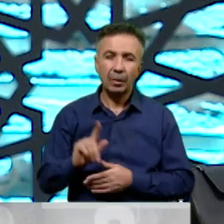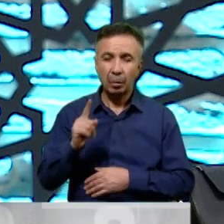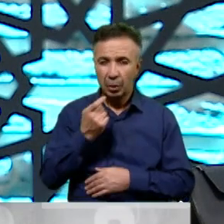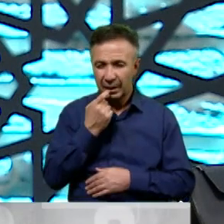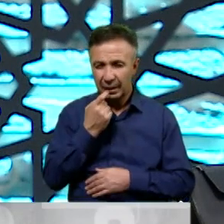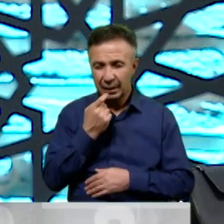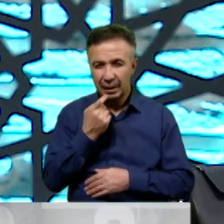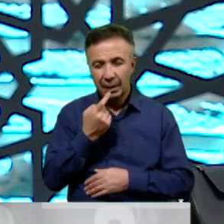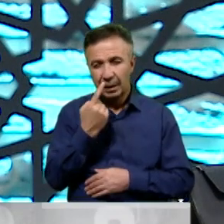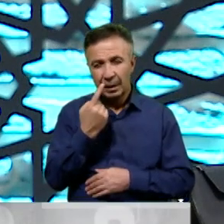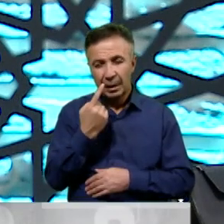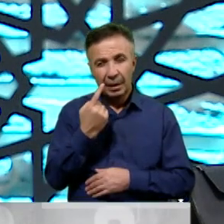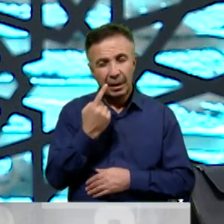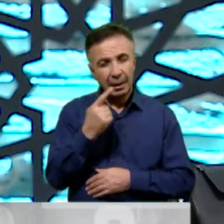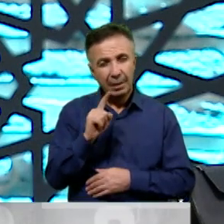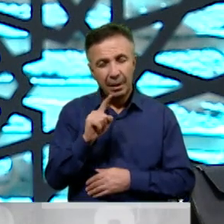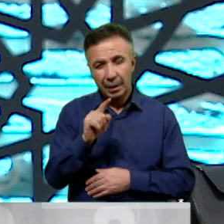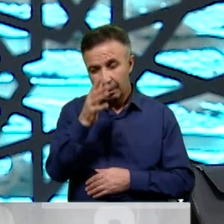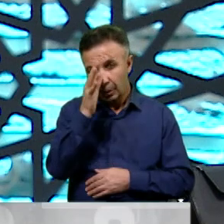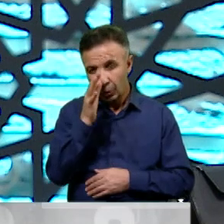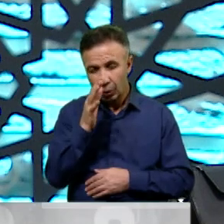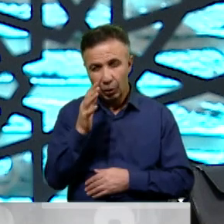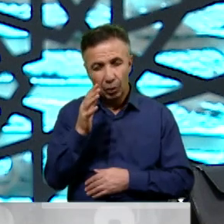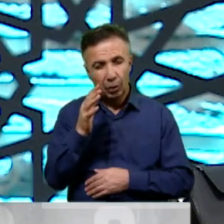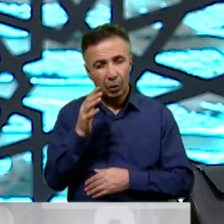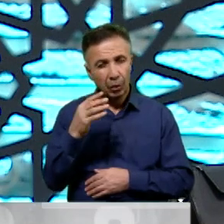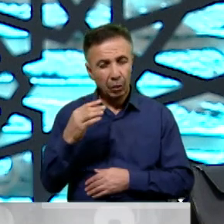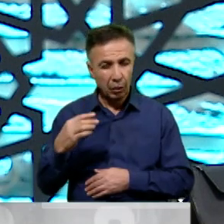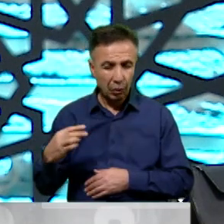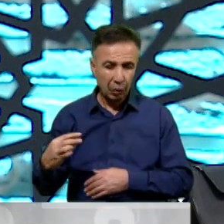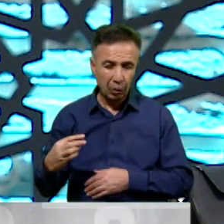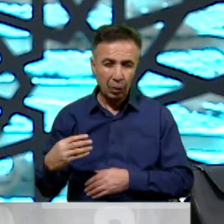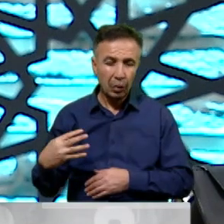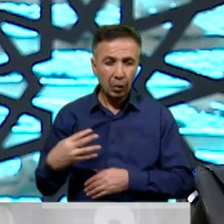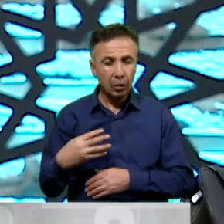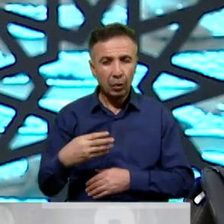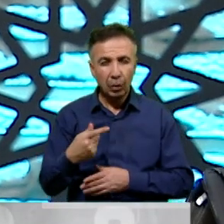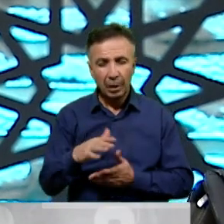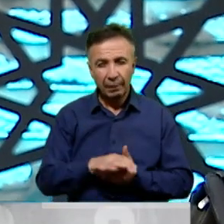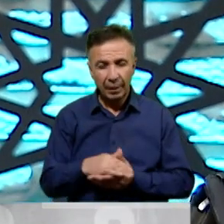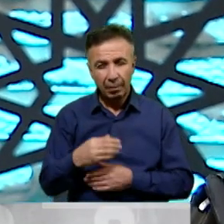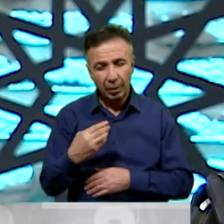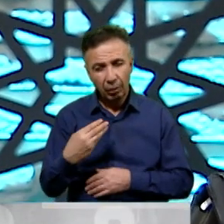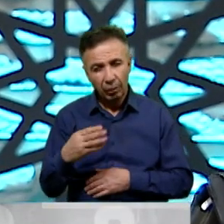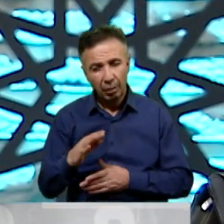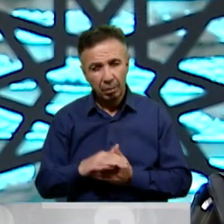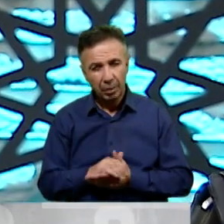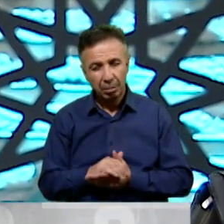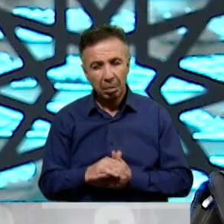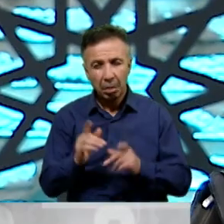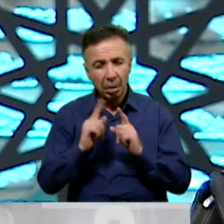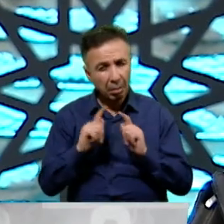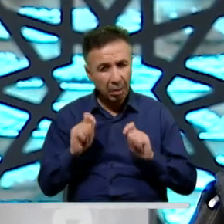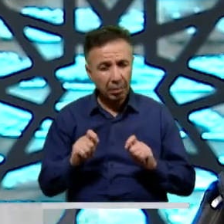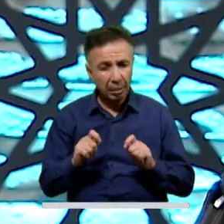1500 avro vermesi gerekiyordu zekatını ama önümüzdeki senenin zekatını da peşin 1500'den verdi. Sonra bir hesaplama yaptık